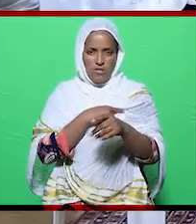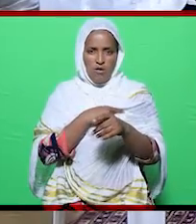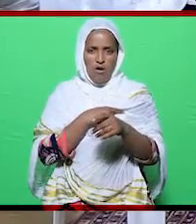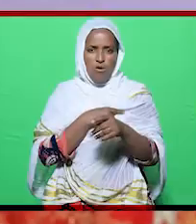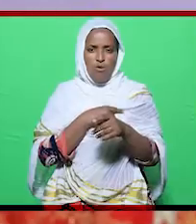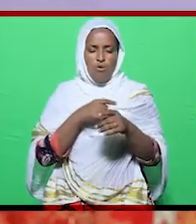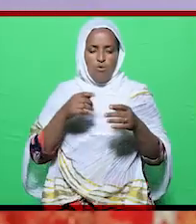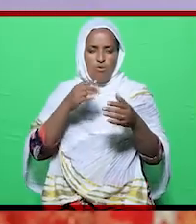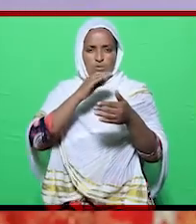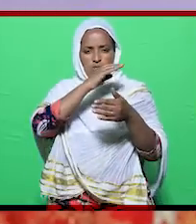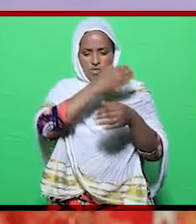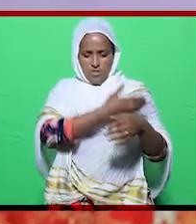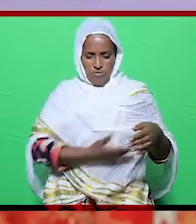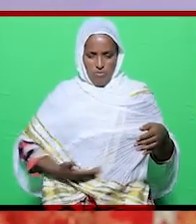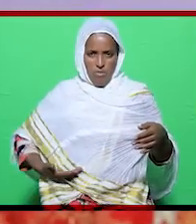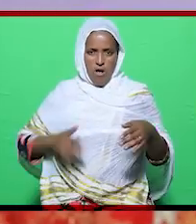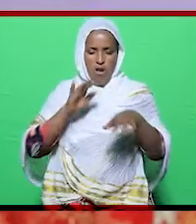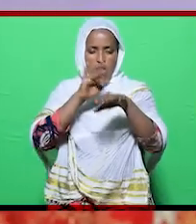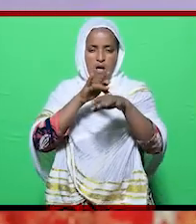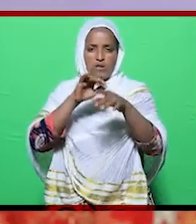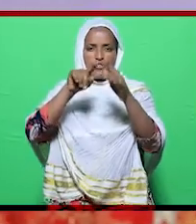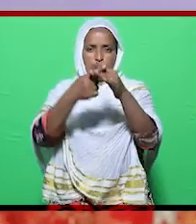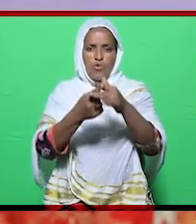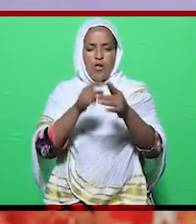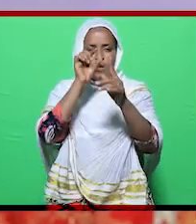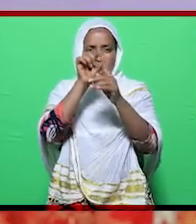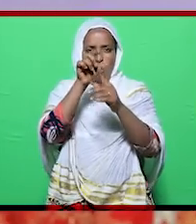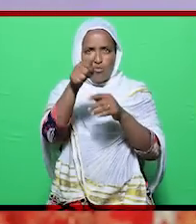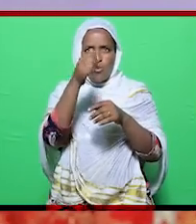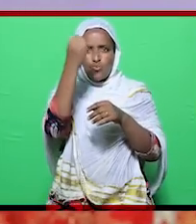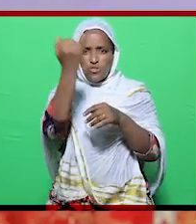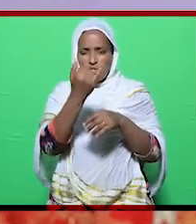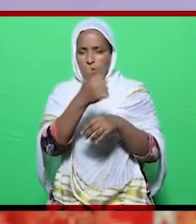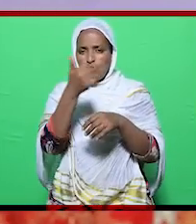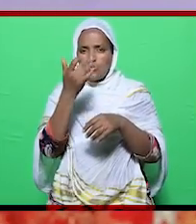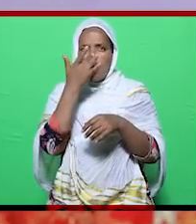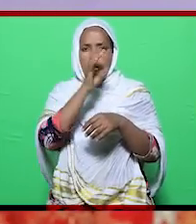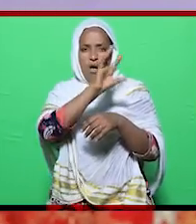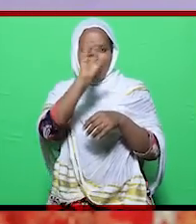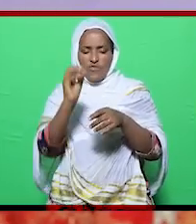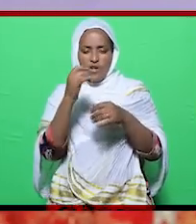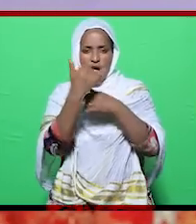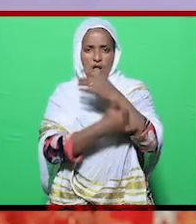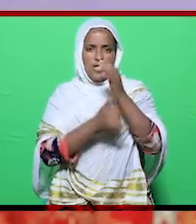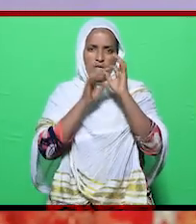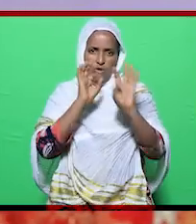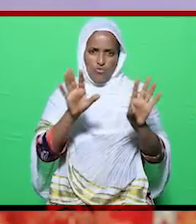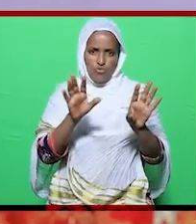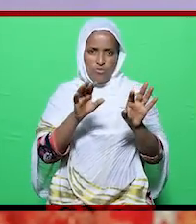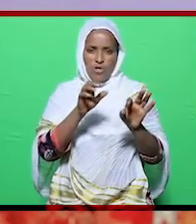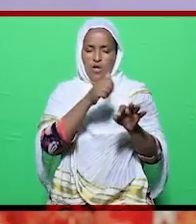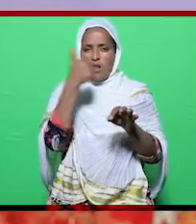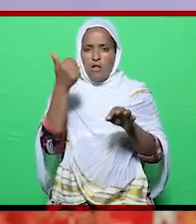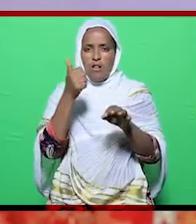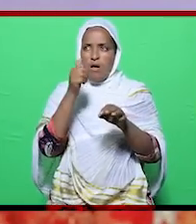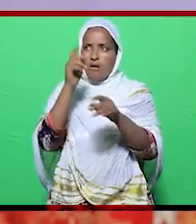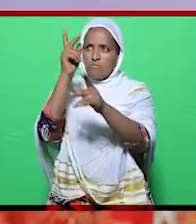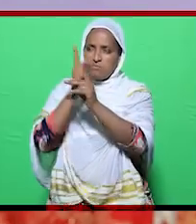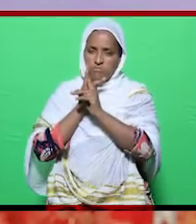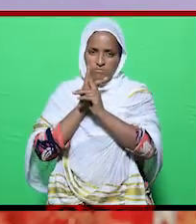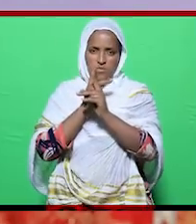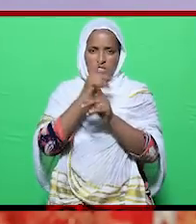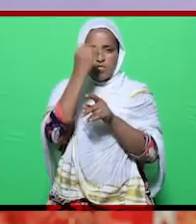አሳሳል አጣጣላቸውን ማየት ይጠበቅበታል። ለምን? እኛ ወገብ ላይ አይደለም የጀመርነው ሥዕልን። ቃሉ ራሱ ሥዕል